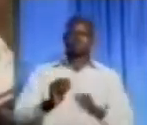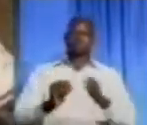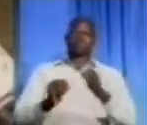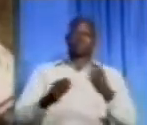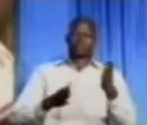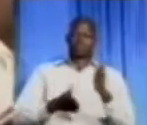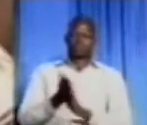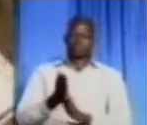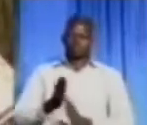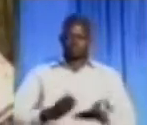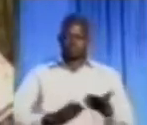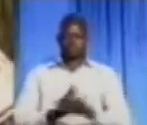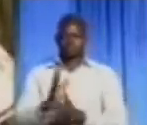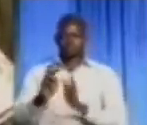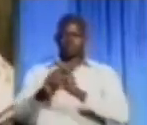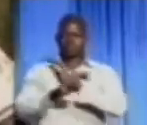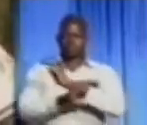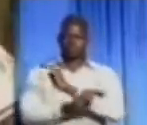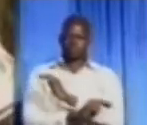par Niworo,